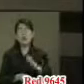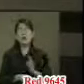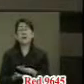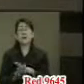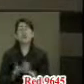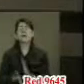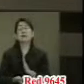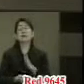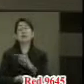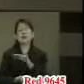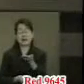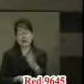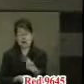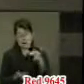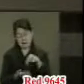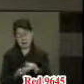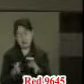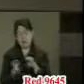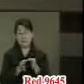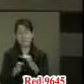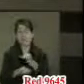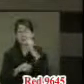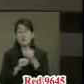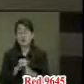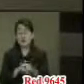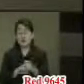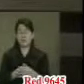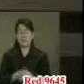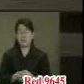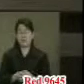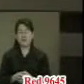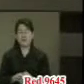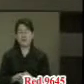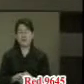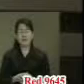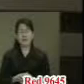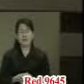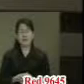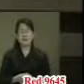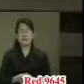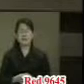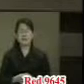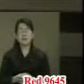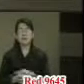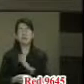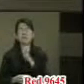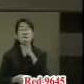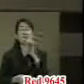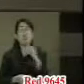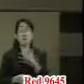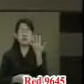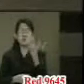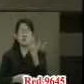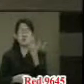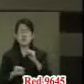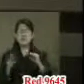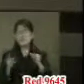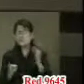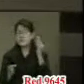ติได้พูดไปเมื่อสักครู่ในนั้นผมเชื่อว่าคนทั้งบ้านทั้งเมืองก็ฟัง